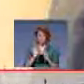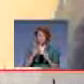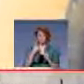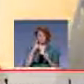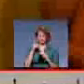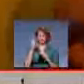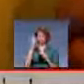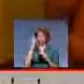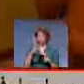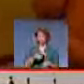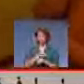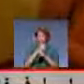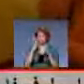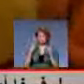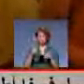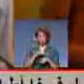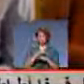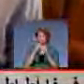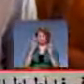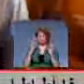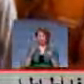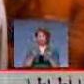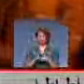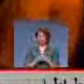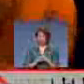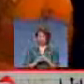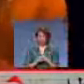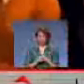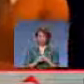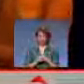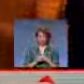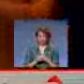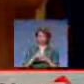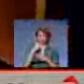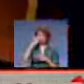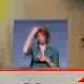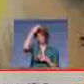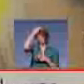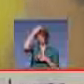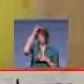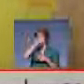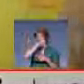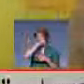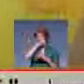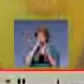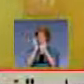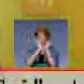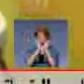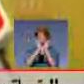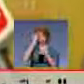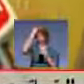شويه يعني فعلا شيخ يوسف الواحد ممكن بالقراءه يعرف كان الانسان مسه جن من التشخيص كمان قبل القراءه